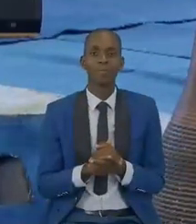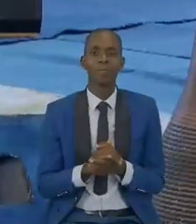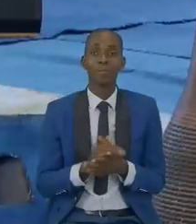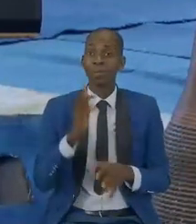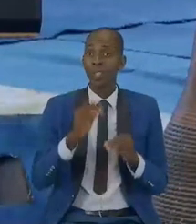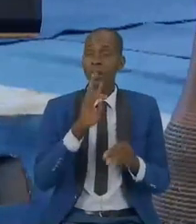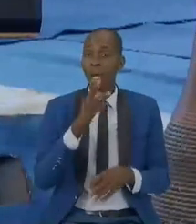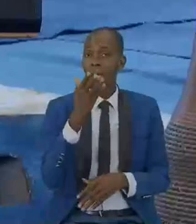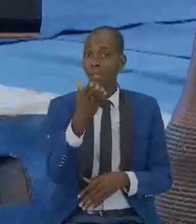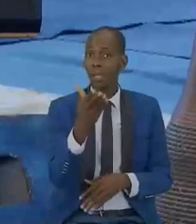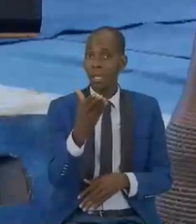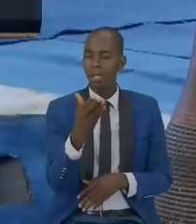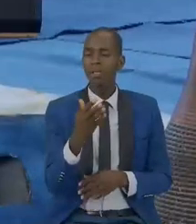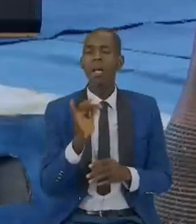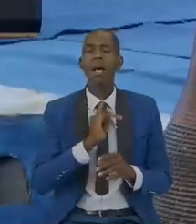Gloire à Dieu.